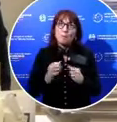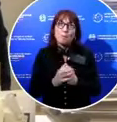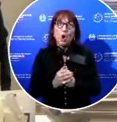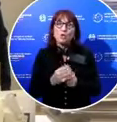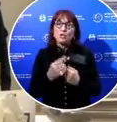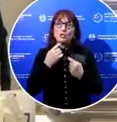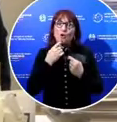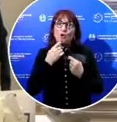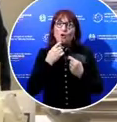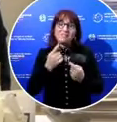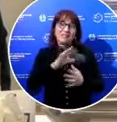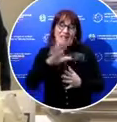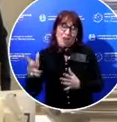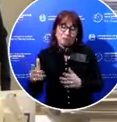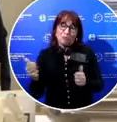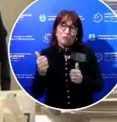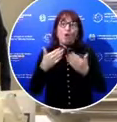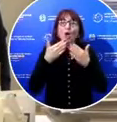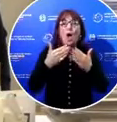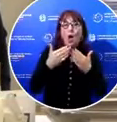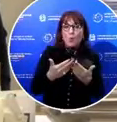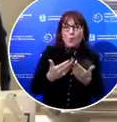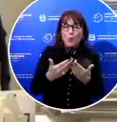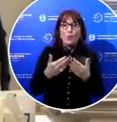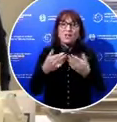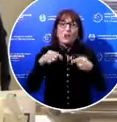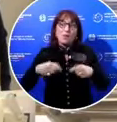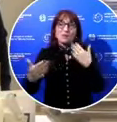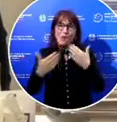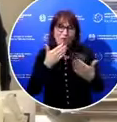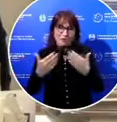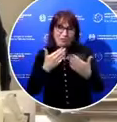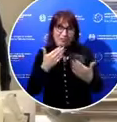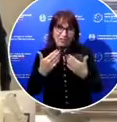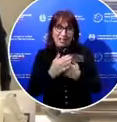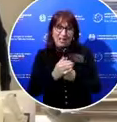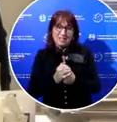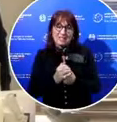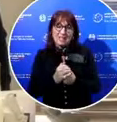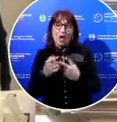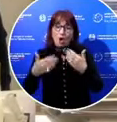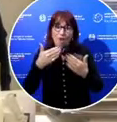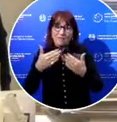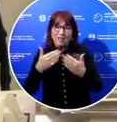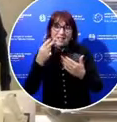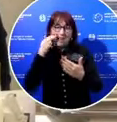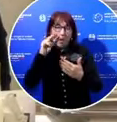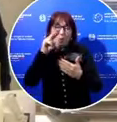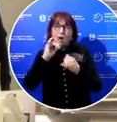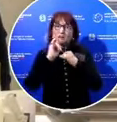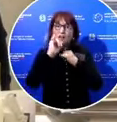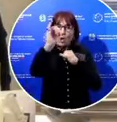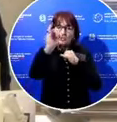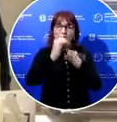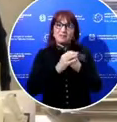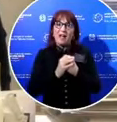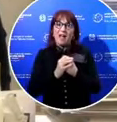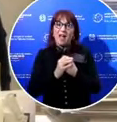migliori auspici da questa conferenza, che guarda lontano con l'intenzione